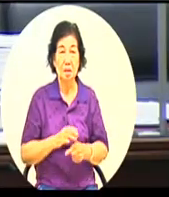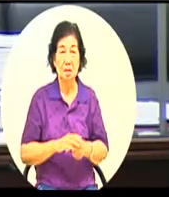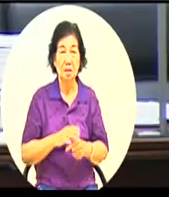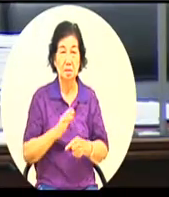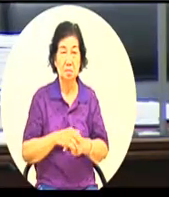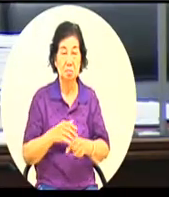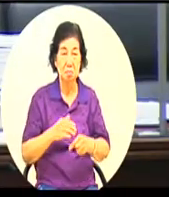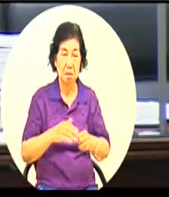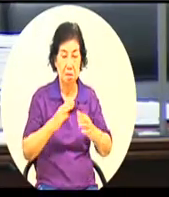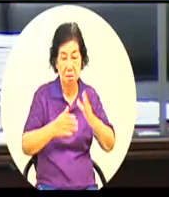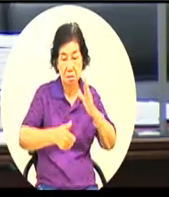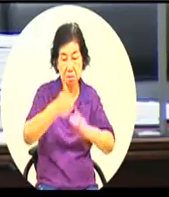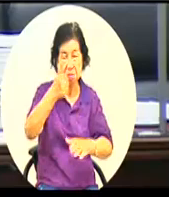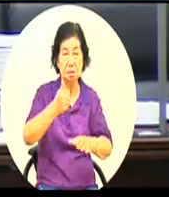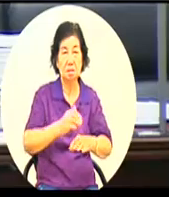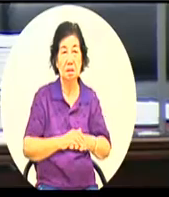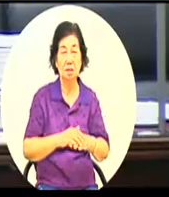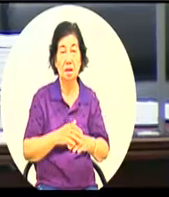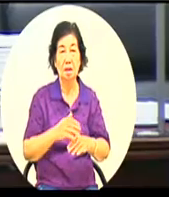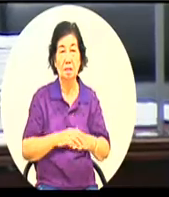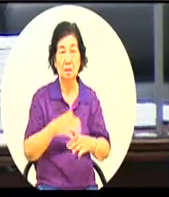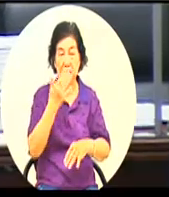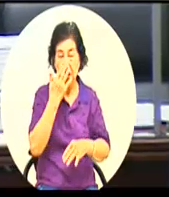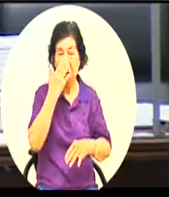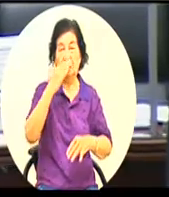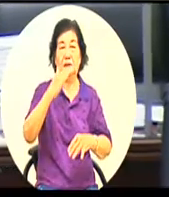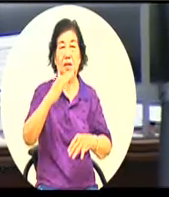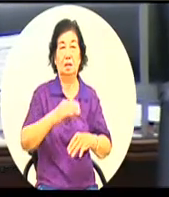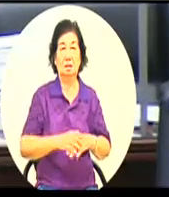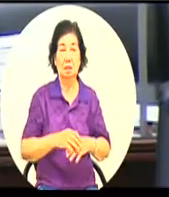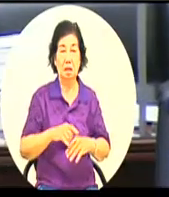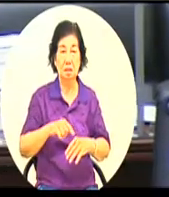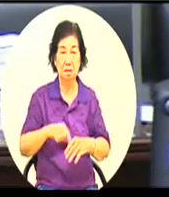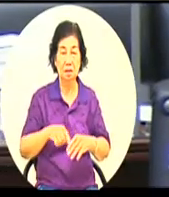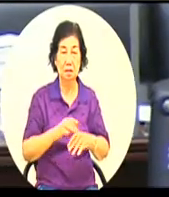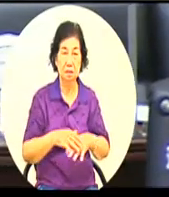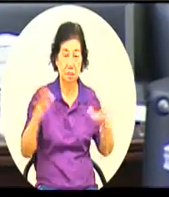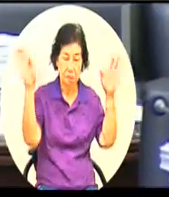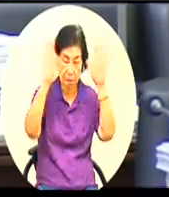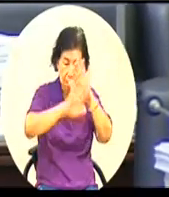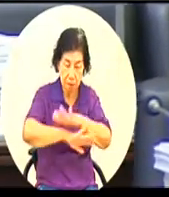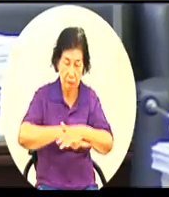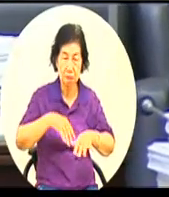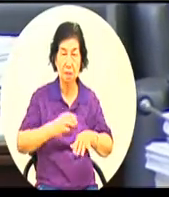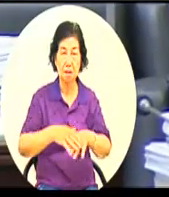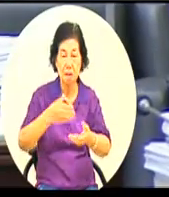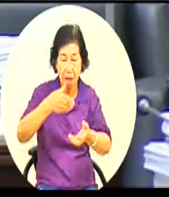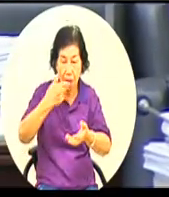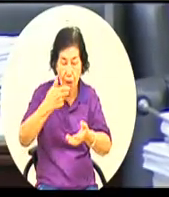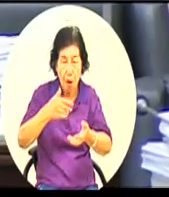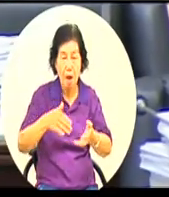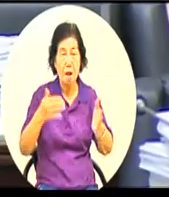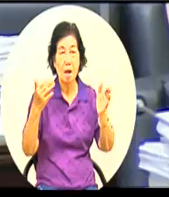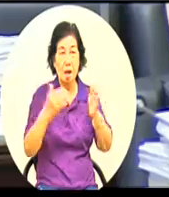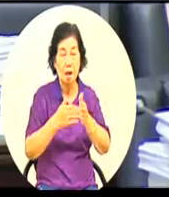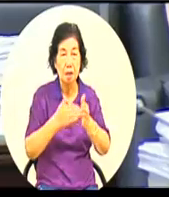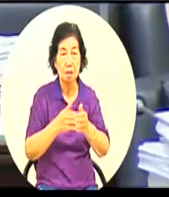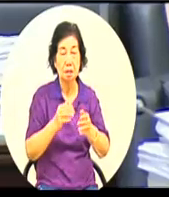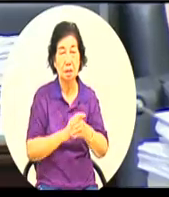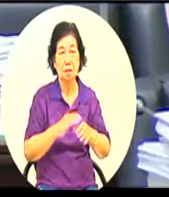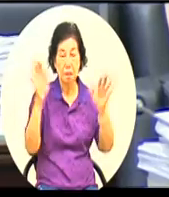市长，你哪毋着闲闲啊？暗时啊，拄啊饭食饱，七八点，